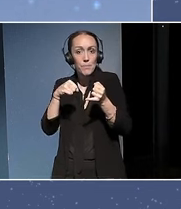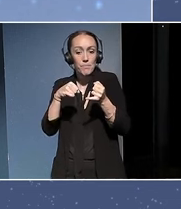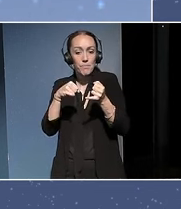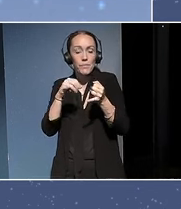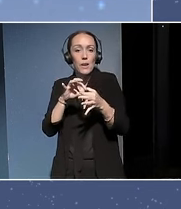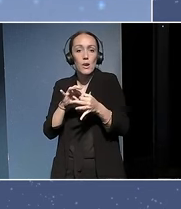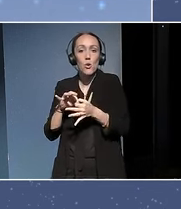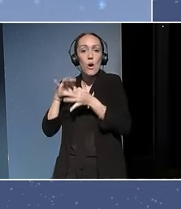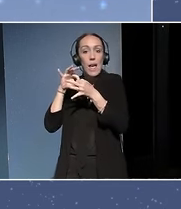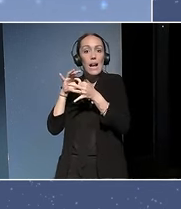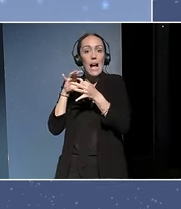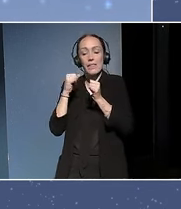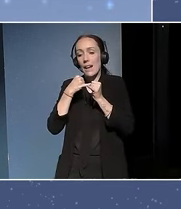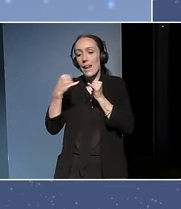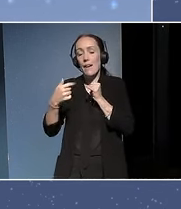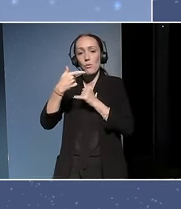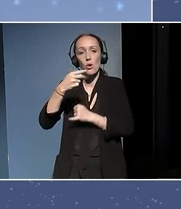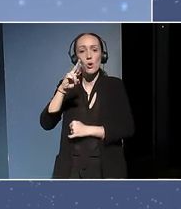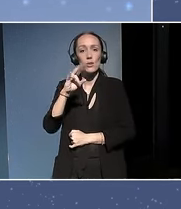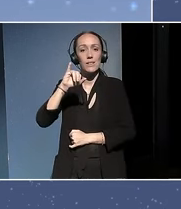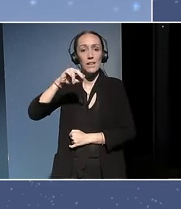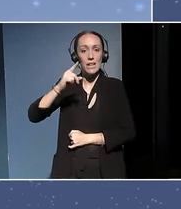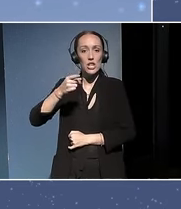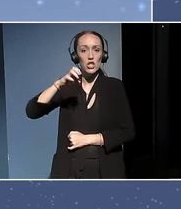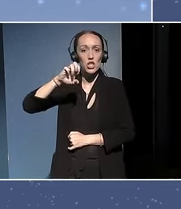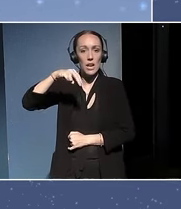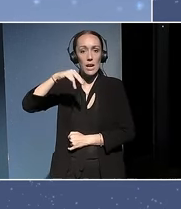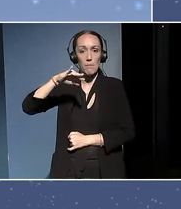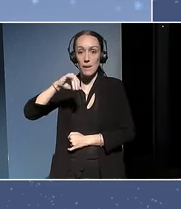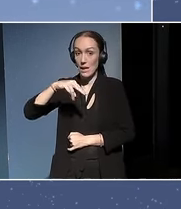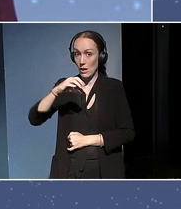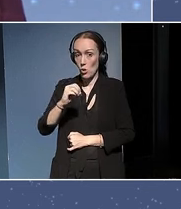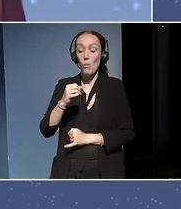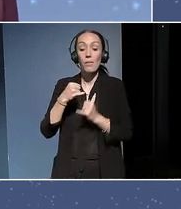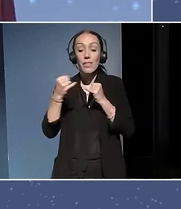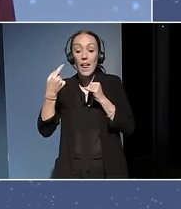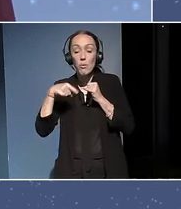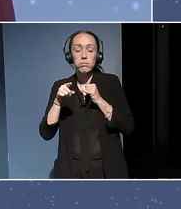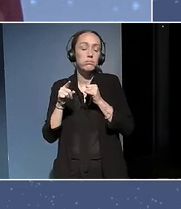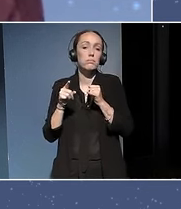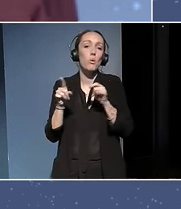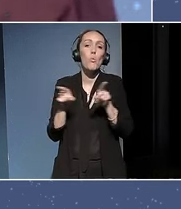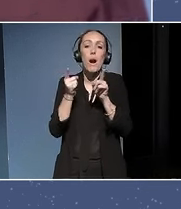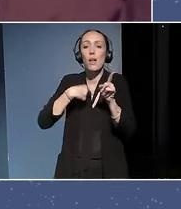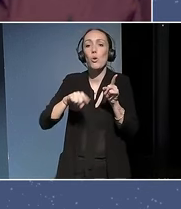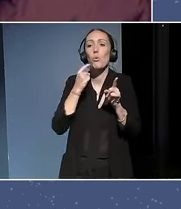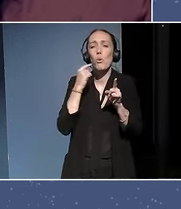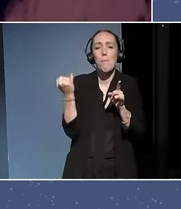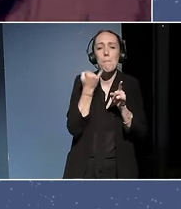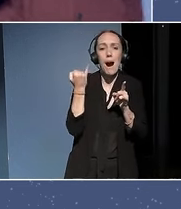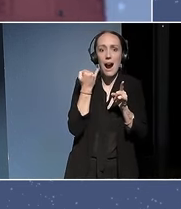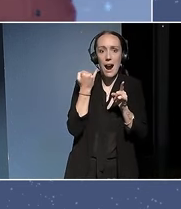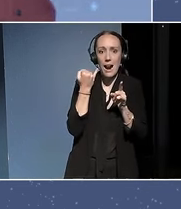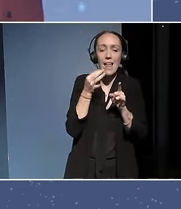ner trigemino quello che sentiamo noi quando ci fanno male i denti Però tutti gli animali hanno un nerot trigemino perché è